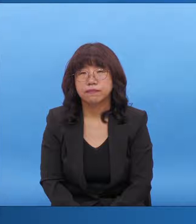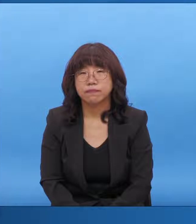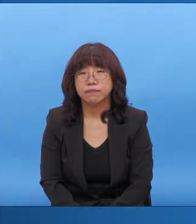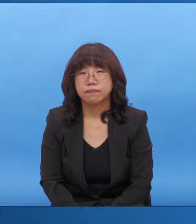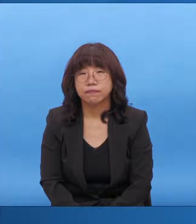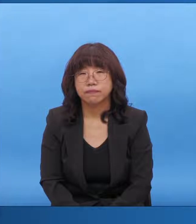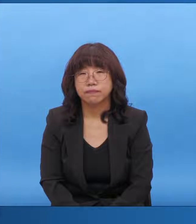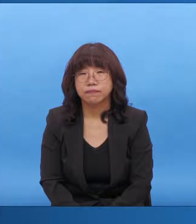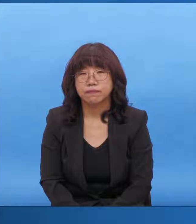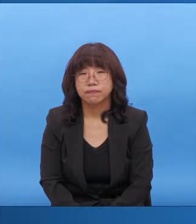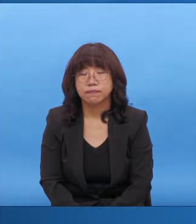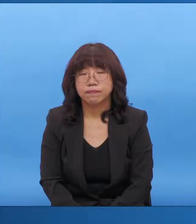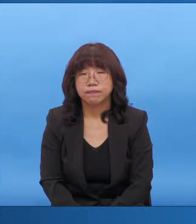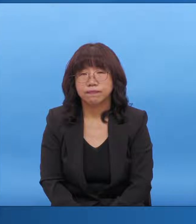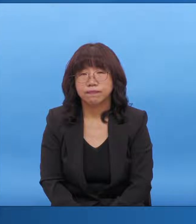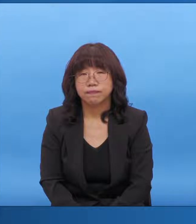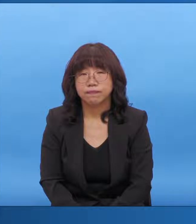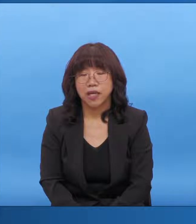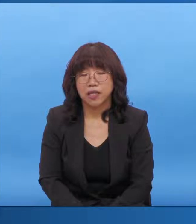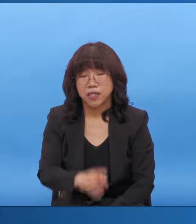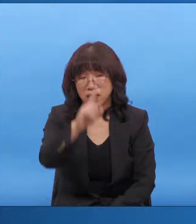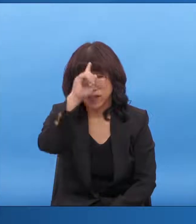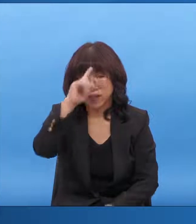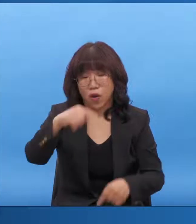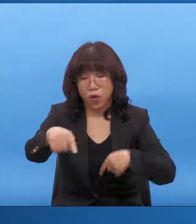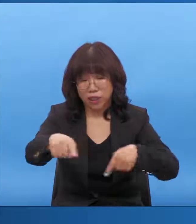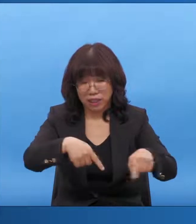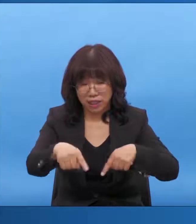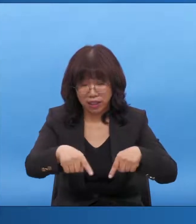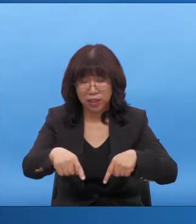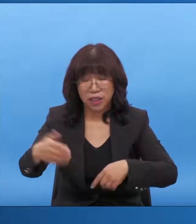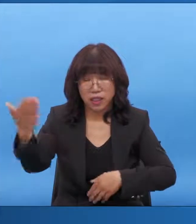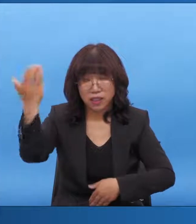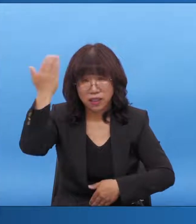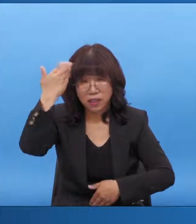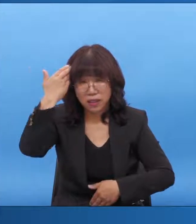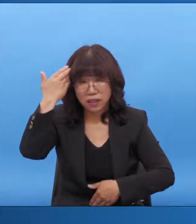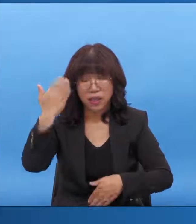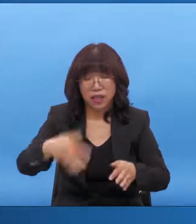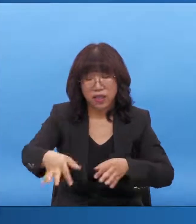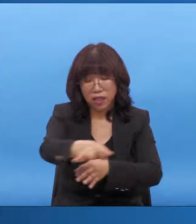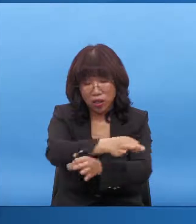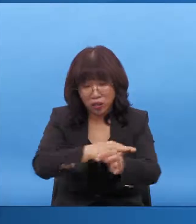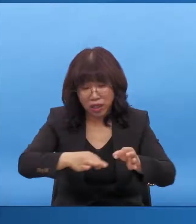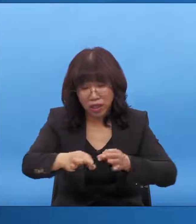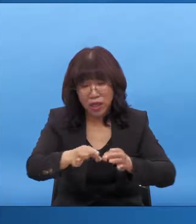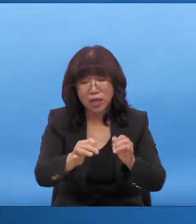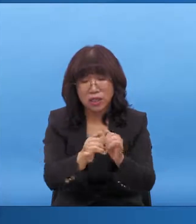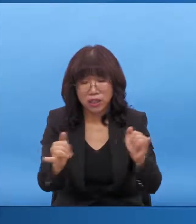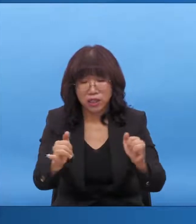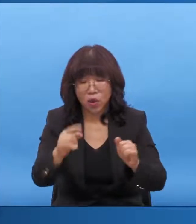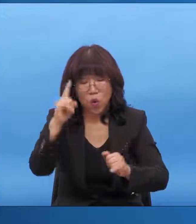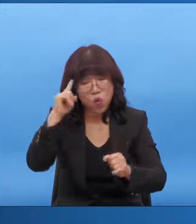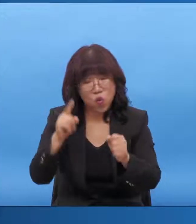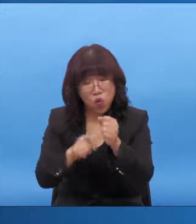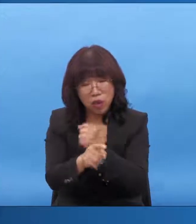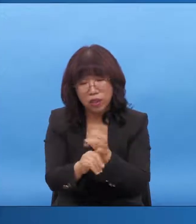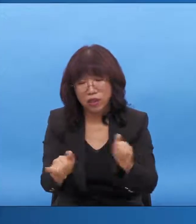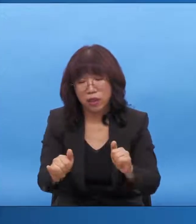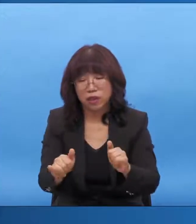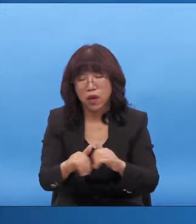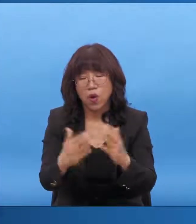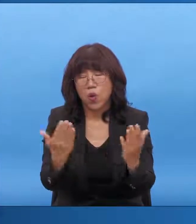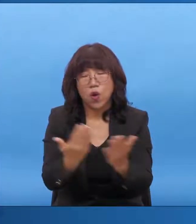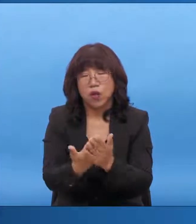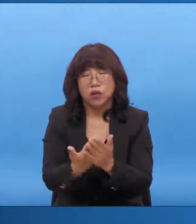무시하거나 모욕하는 얘기는 아니고 정치인들이나 지식인들이나 경제인, 과학자들은 절대 몰라요. Again, I'm not ridiculing them, I'm not